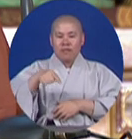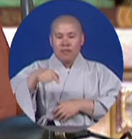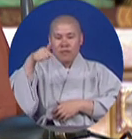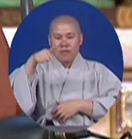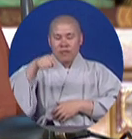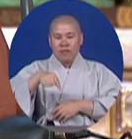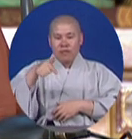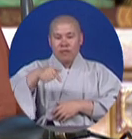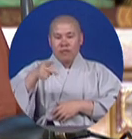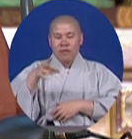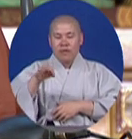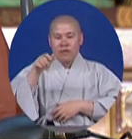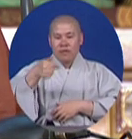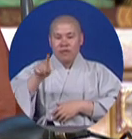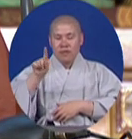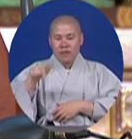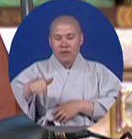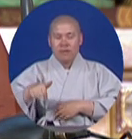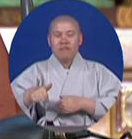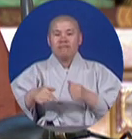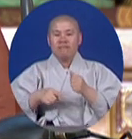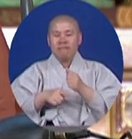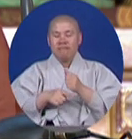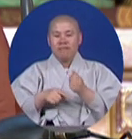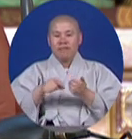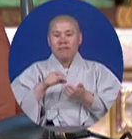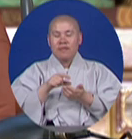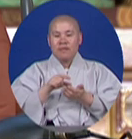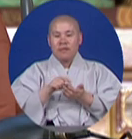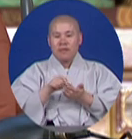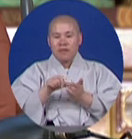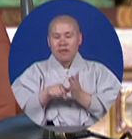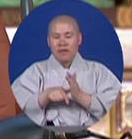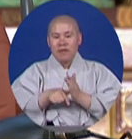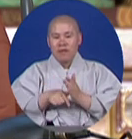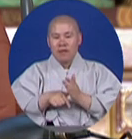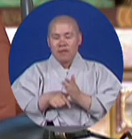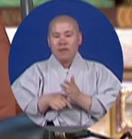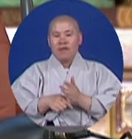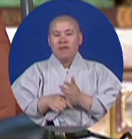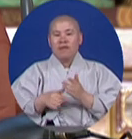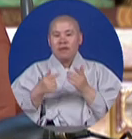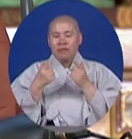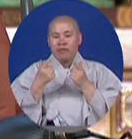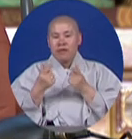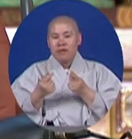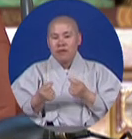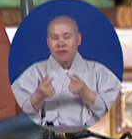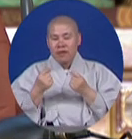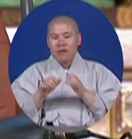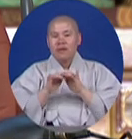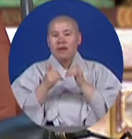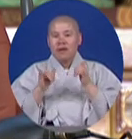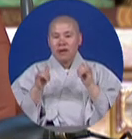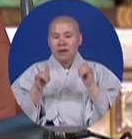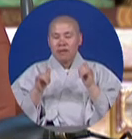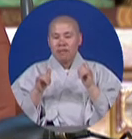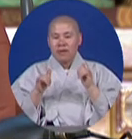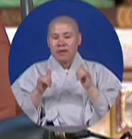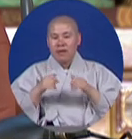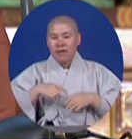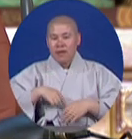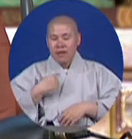그래서 도인한테 큰 맘 먹고 도 닦으러 왔습니다. 그러면요, 그 도인이 볼 때 아주 이상해요.